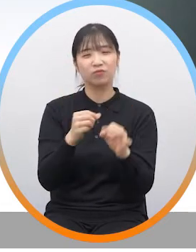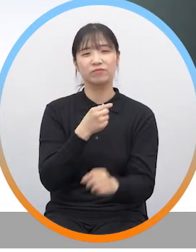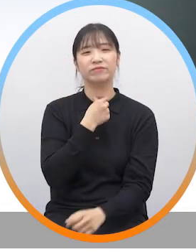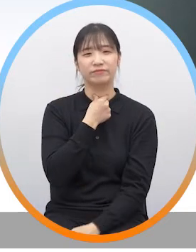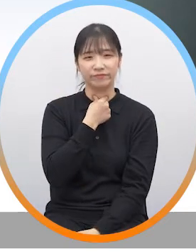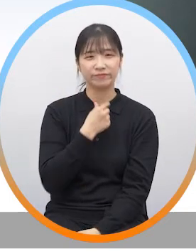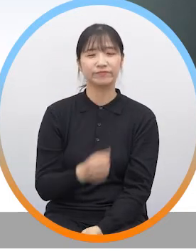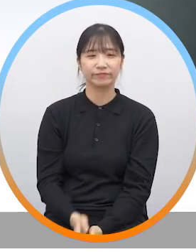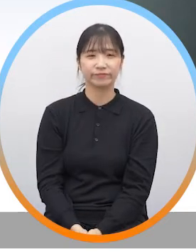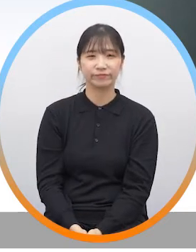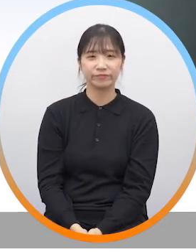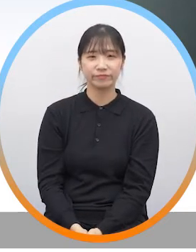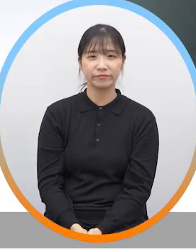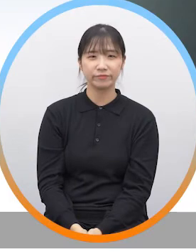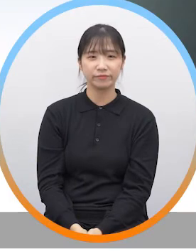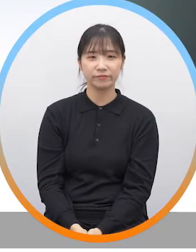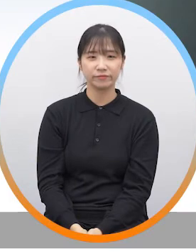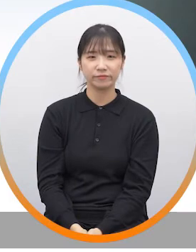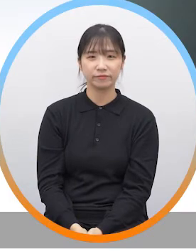보아줬으면 합니다.